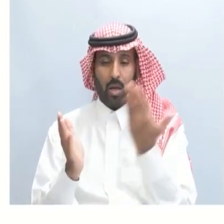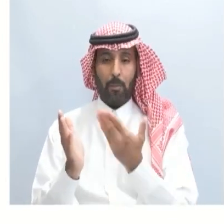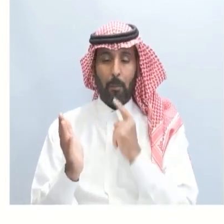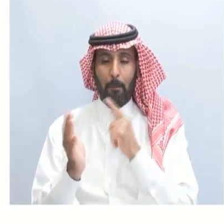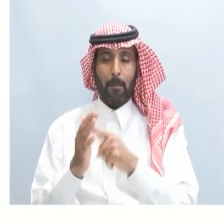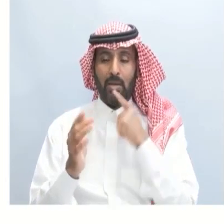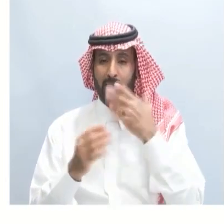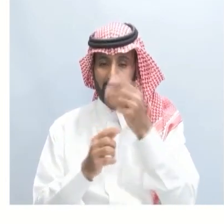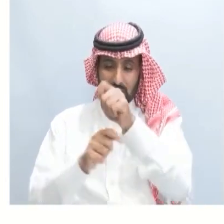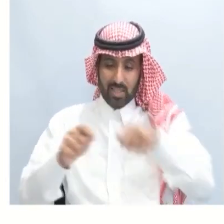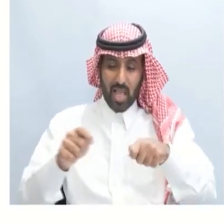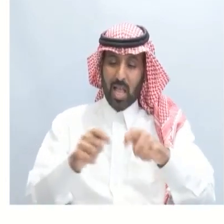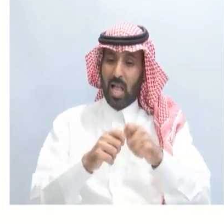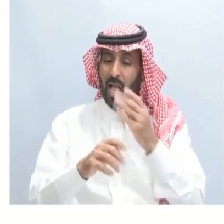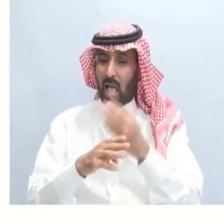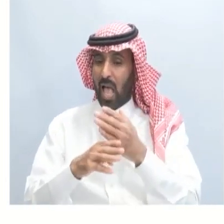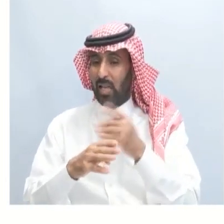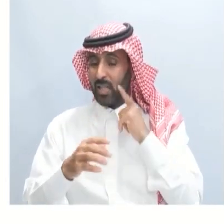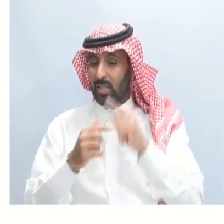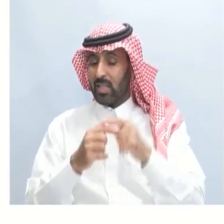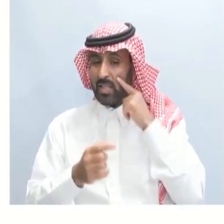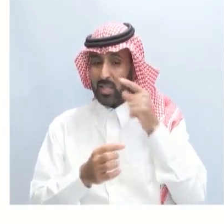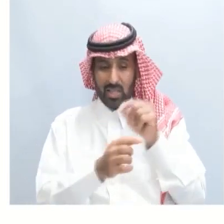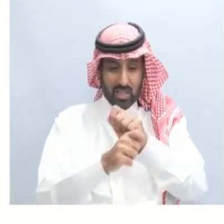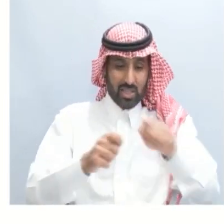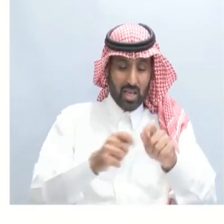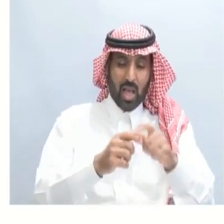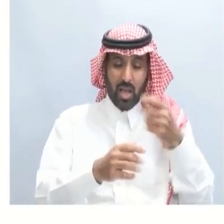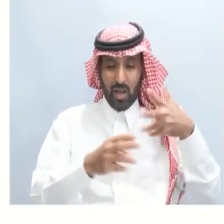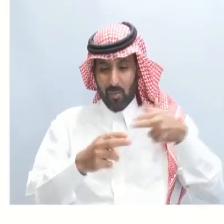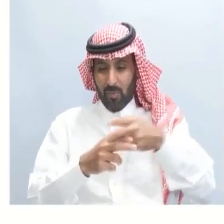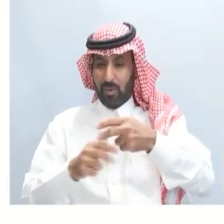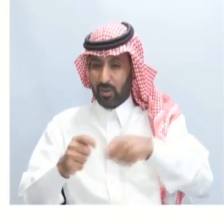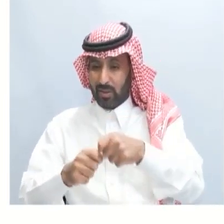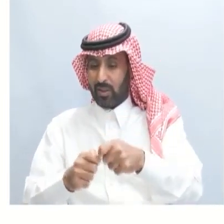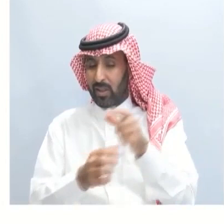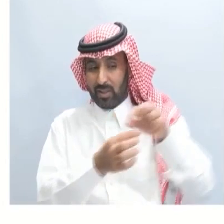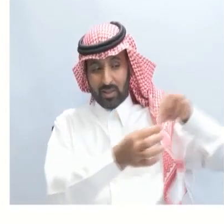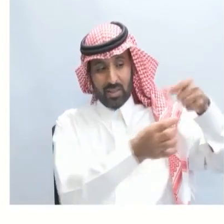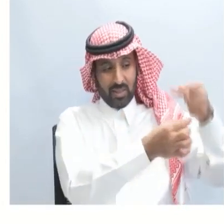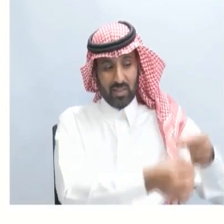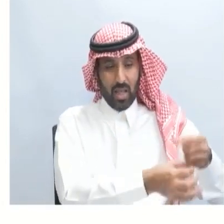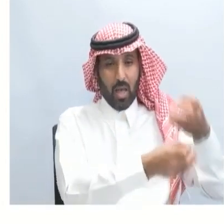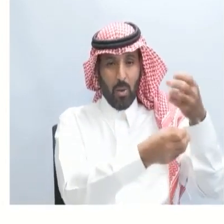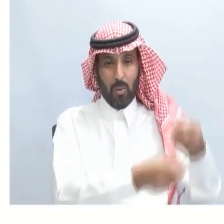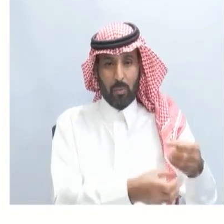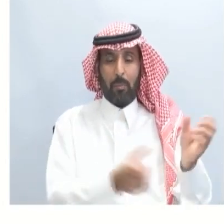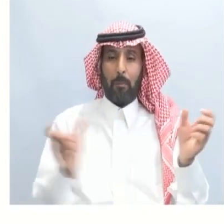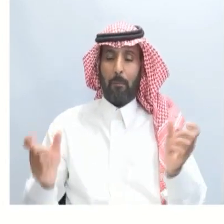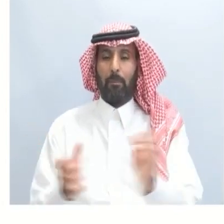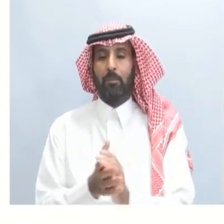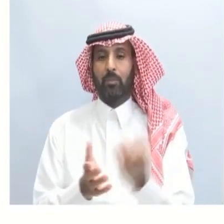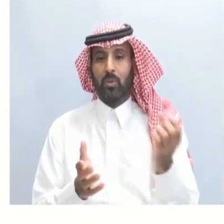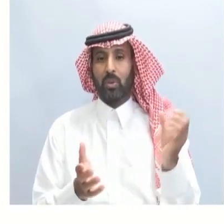التجربه قطره خشبيه شريط قياس واثقال وخيوط ومقص طبعا خيوط ومقص على اساس انك تستطيع تعلق ماذا تعلق